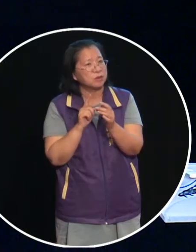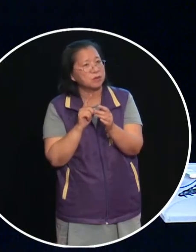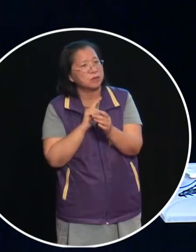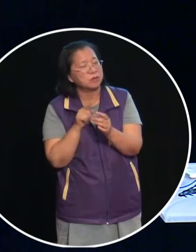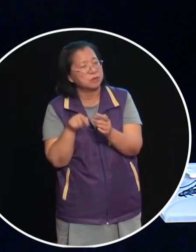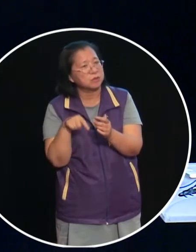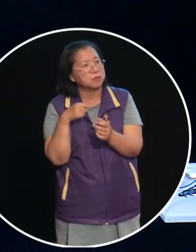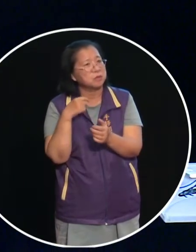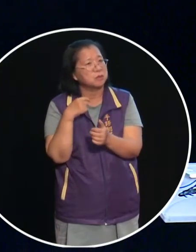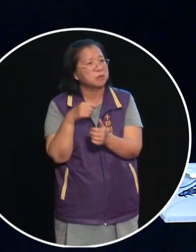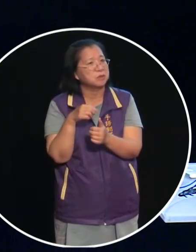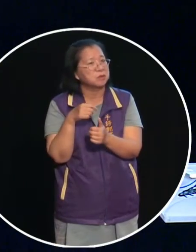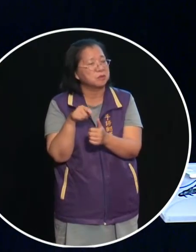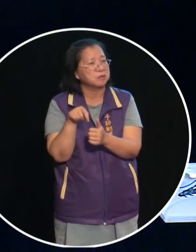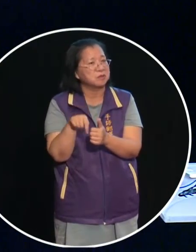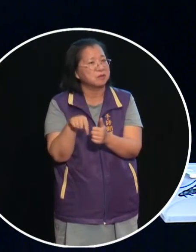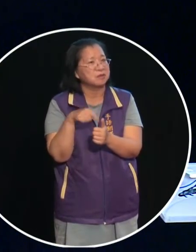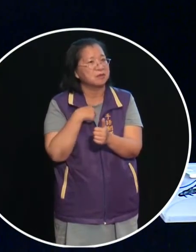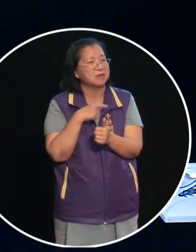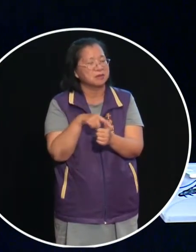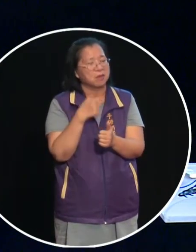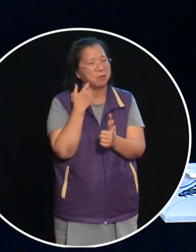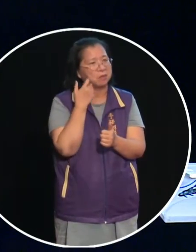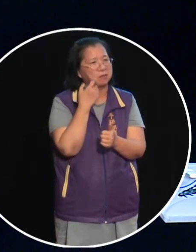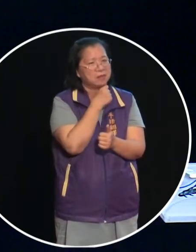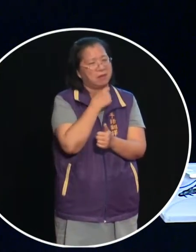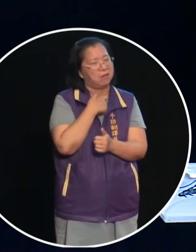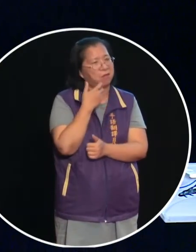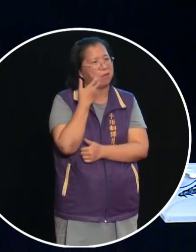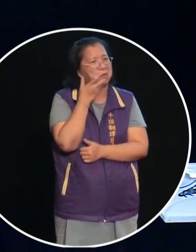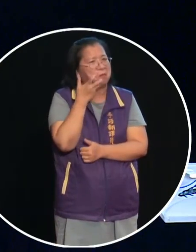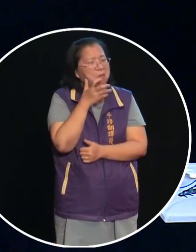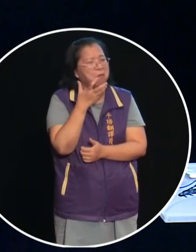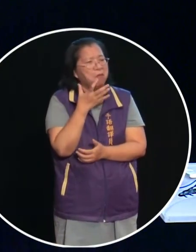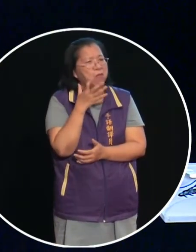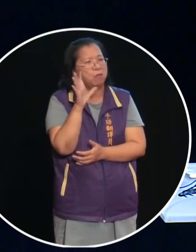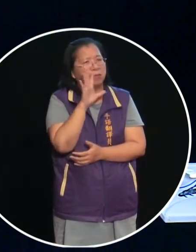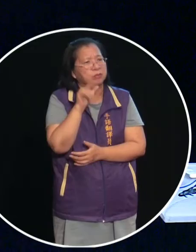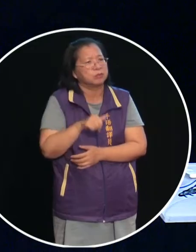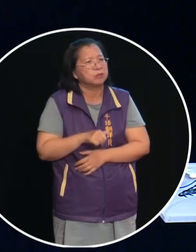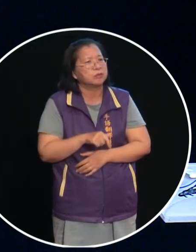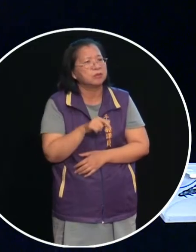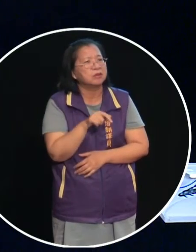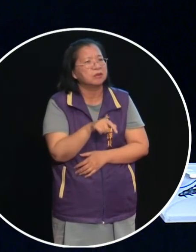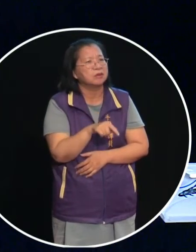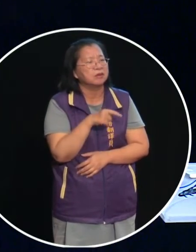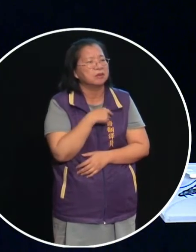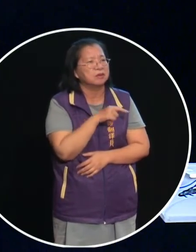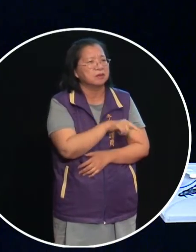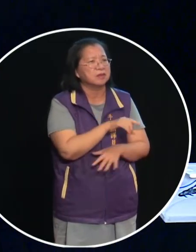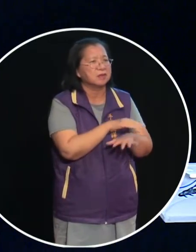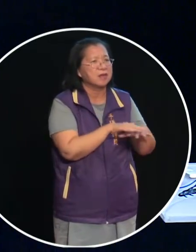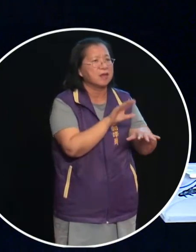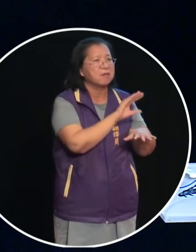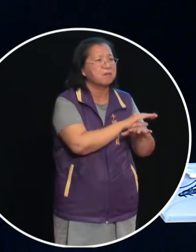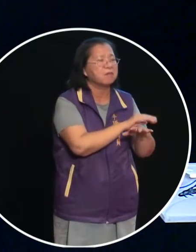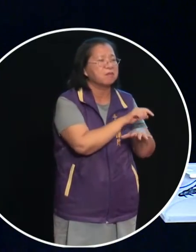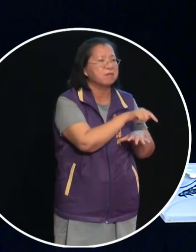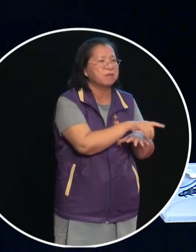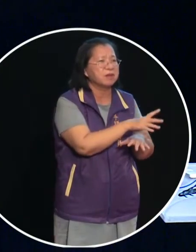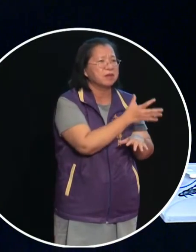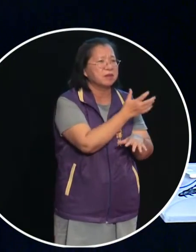深刻？因为在我们台湾来讲这蛮陌生的，可是我知道就是说这个岸信健首相其实蛮支持这个统一